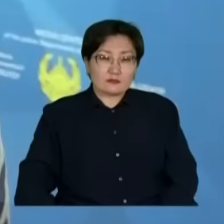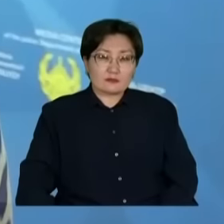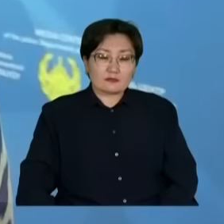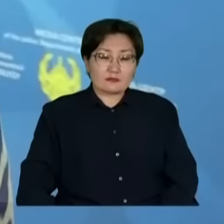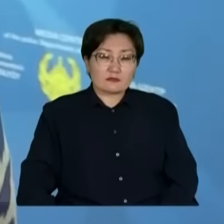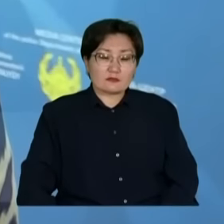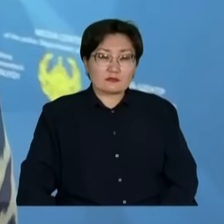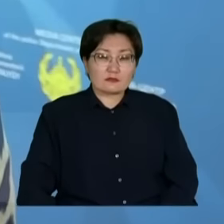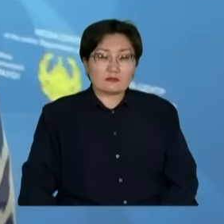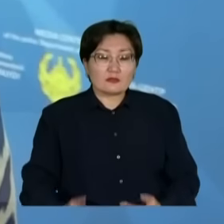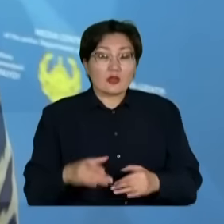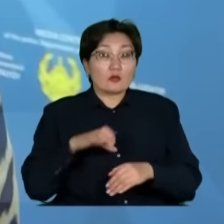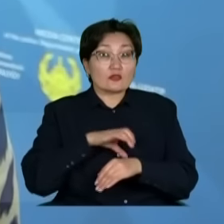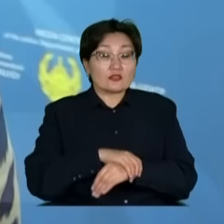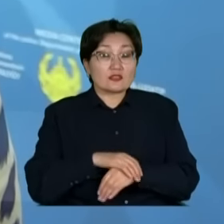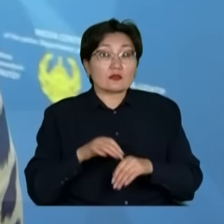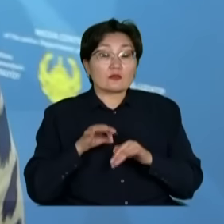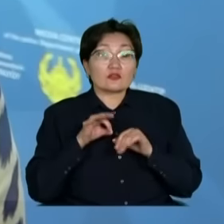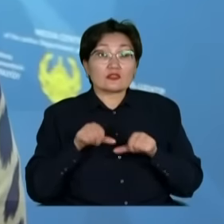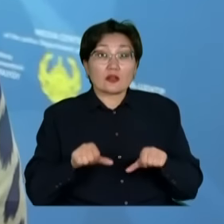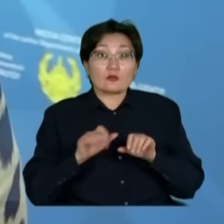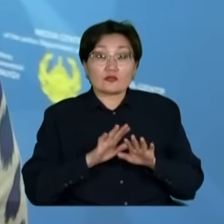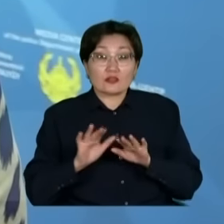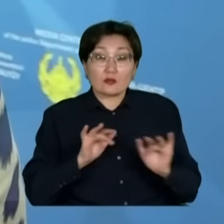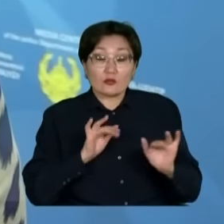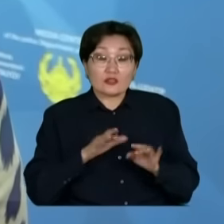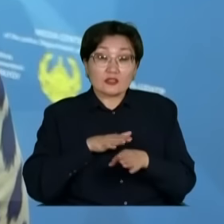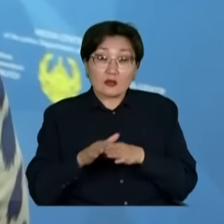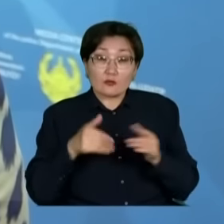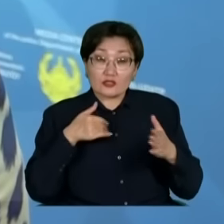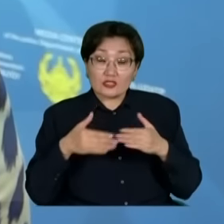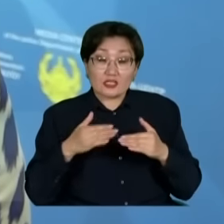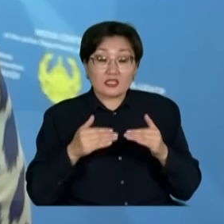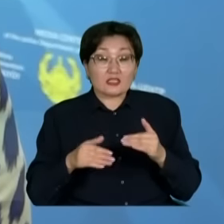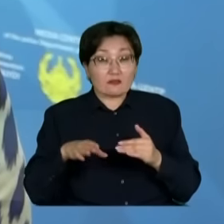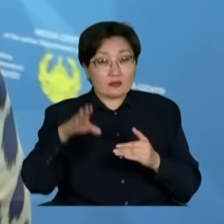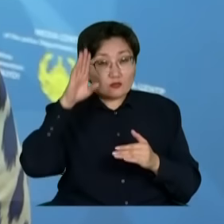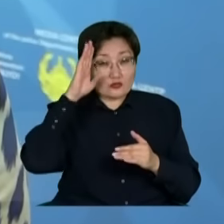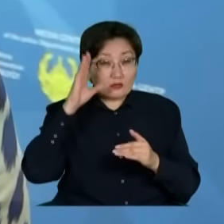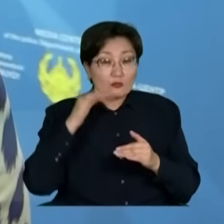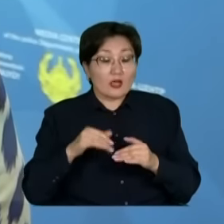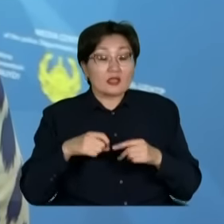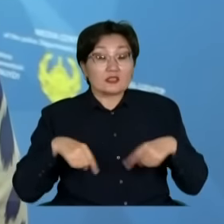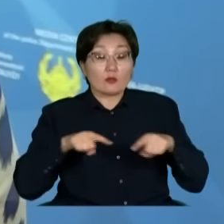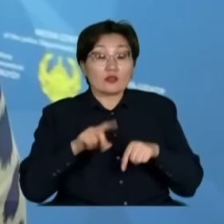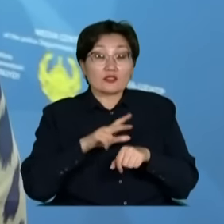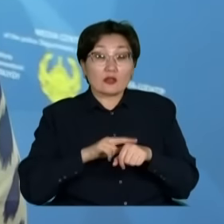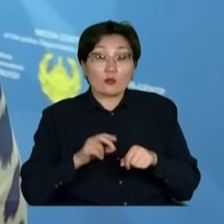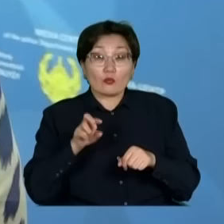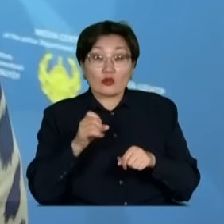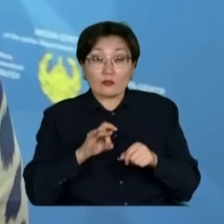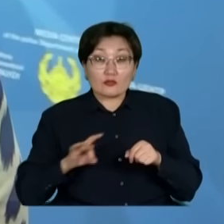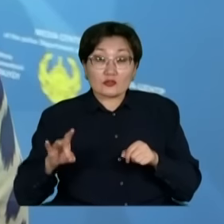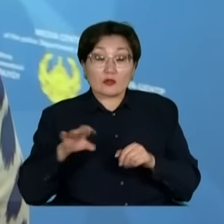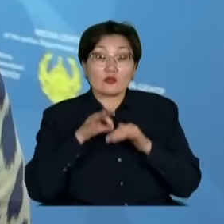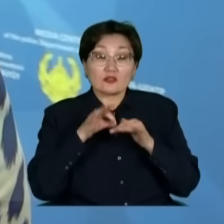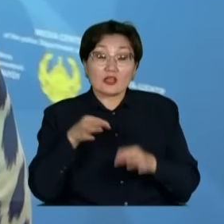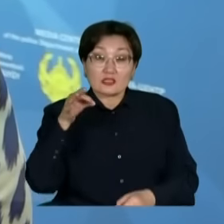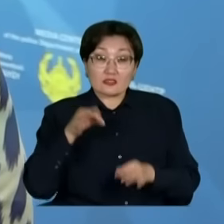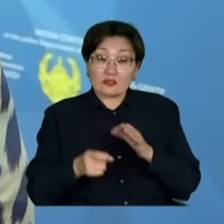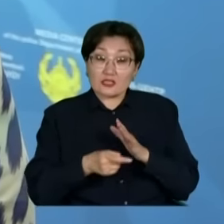истязания по факту неправомерных действий совершённых в отношения несовершеннолетнего отделом полиции бурабайского района проводится